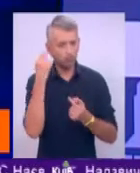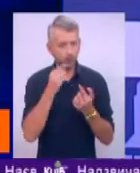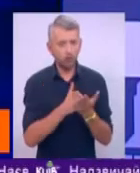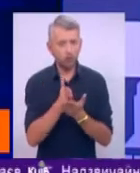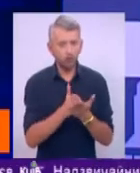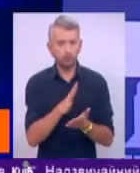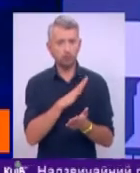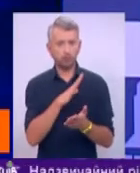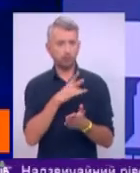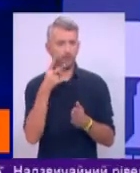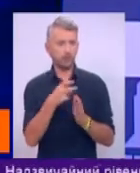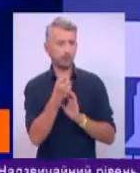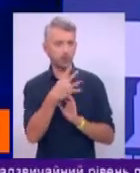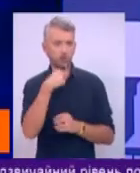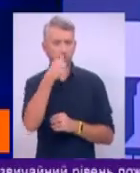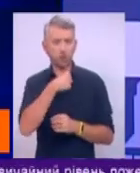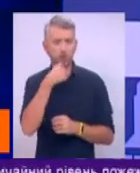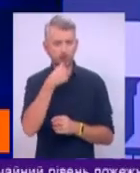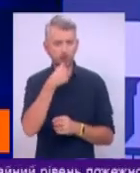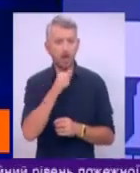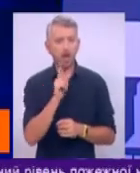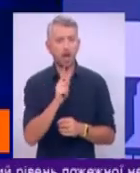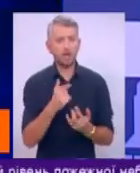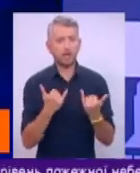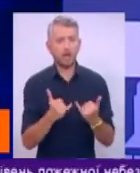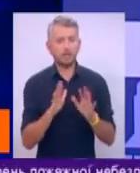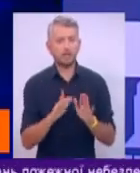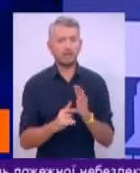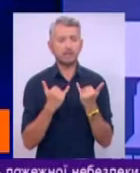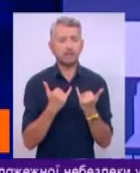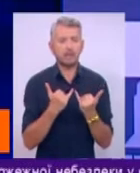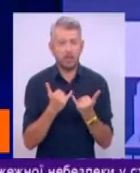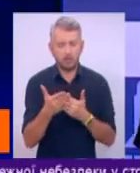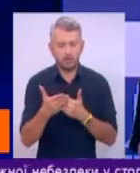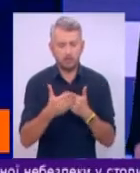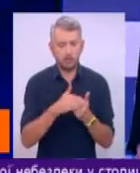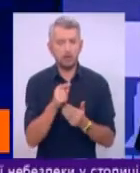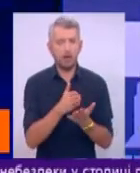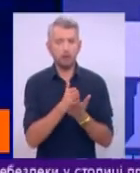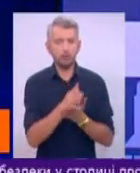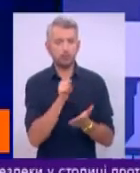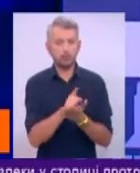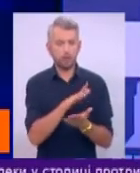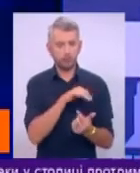був виданий у 2014 році, але наразі тільки зараз підходить до того, що ця служба має бути